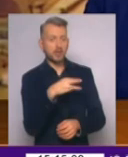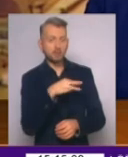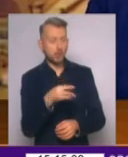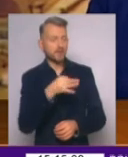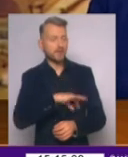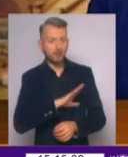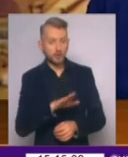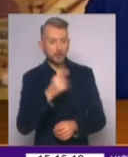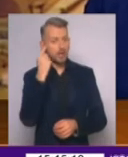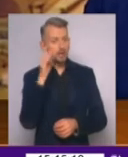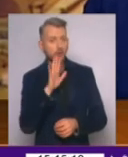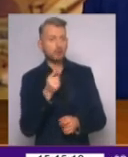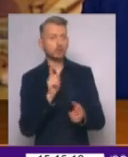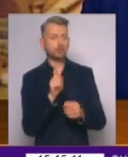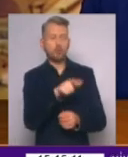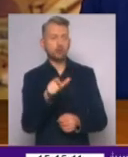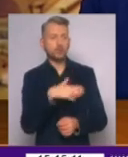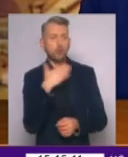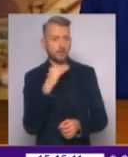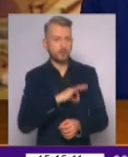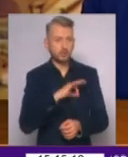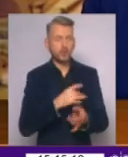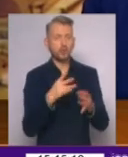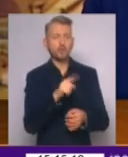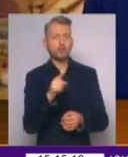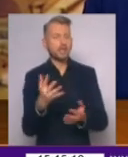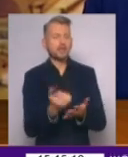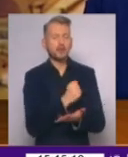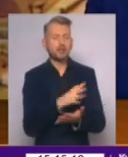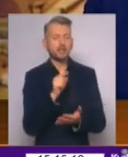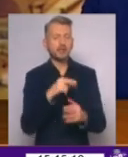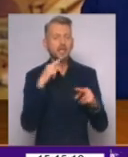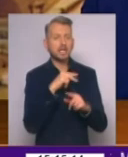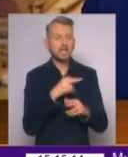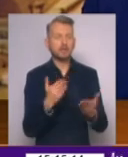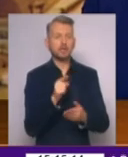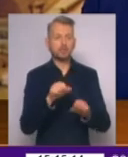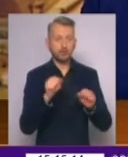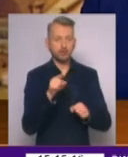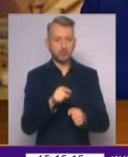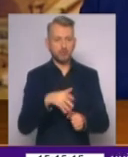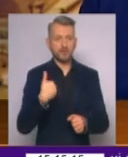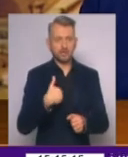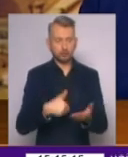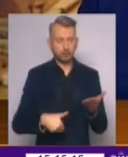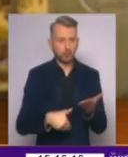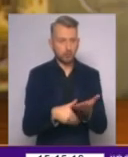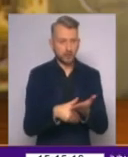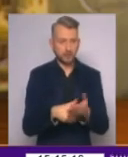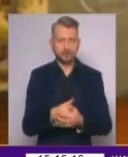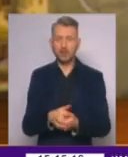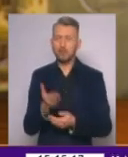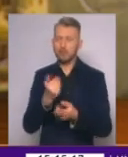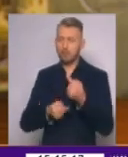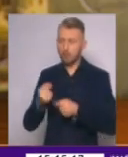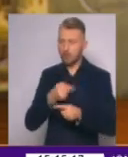використали. І не думайте не за того, що вони не хотіли використати. Просто вони не знайшли тих ліків, які б могли їм ефективно допомогти. Так, повернемося. Оце